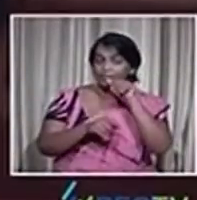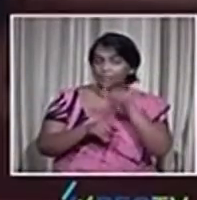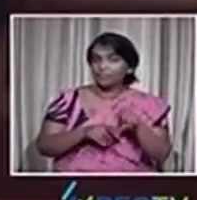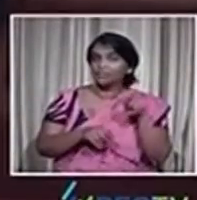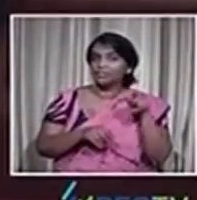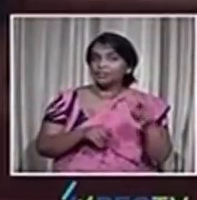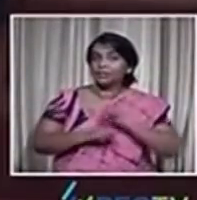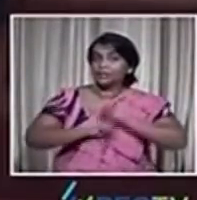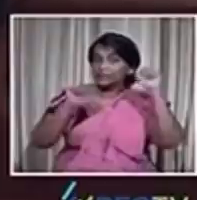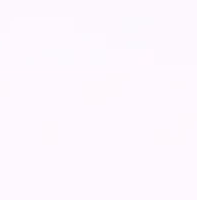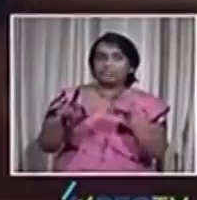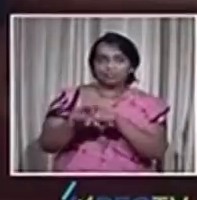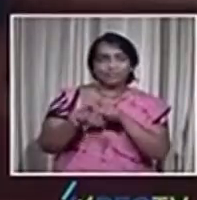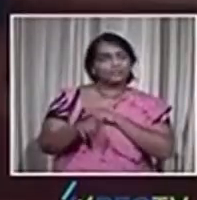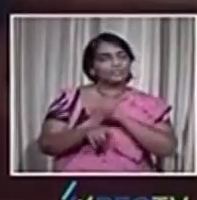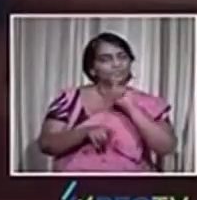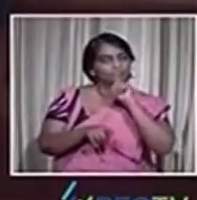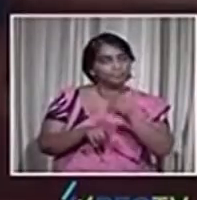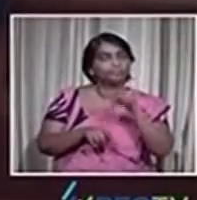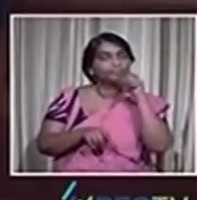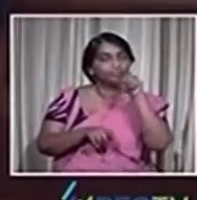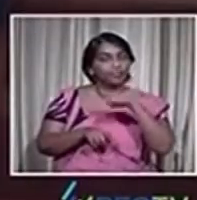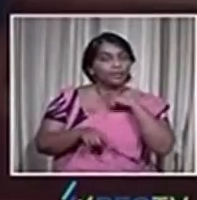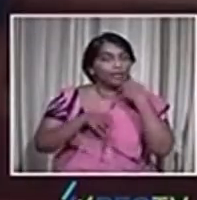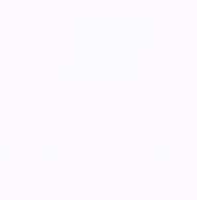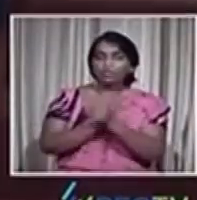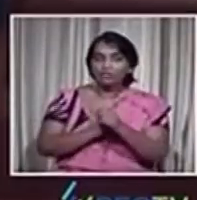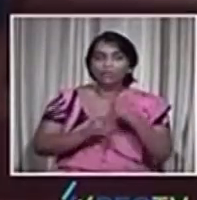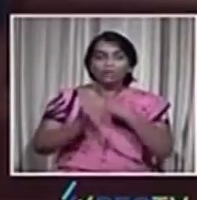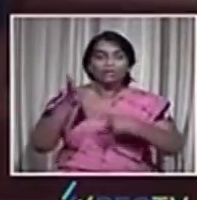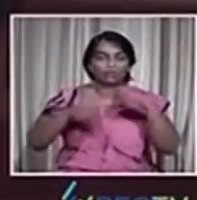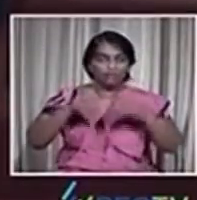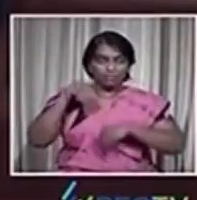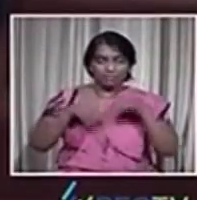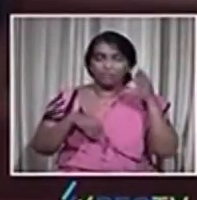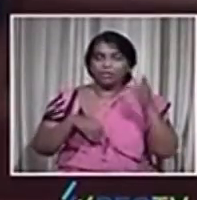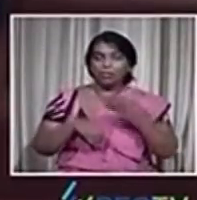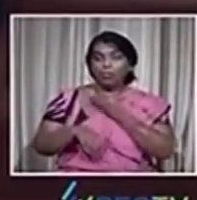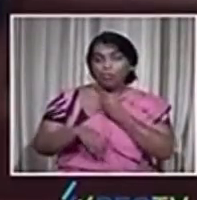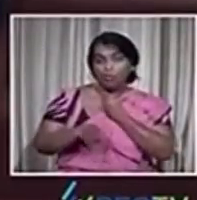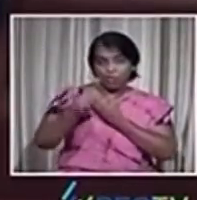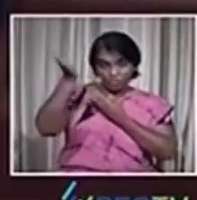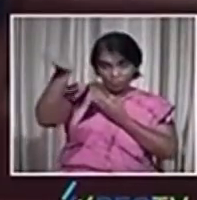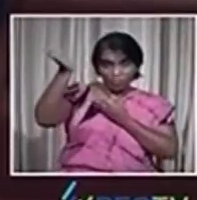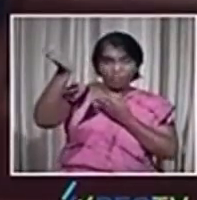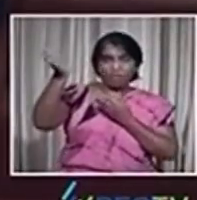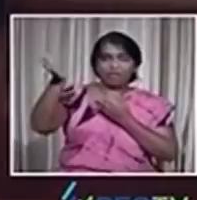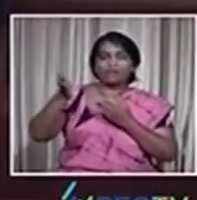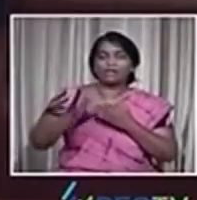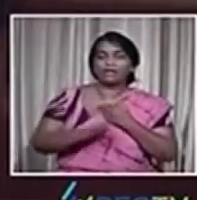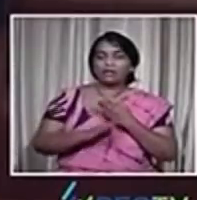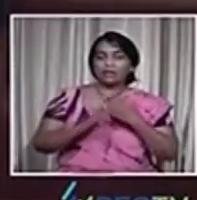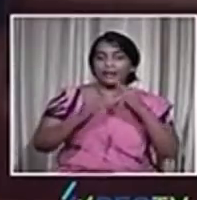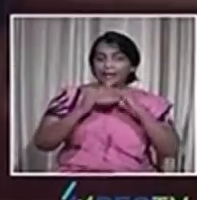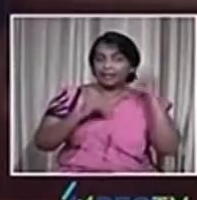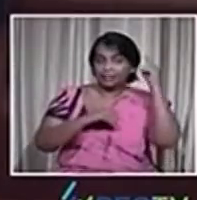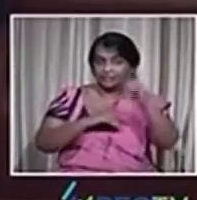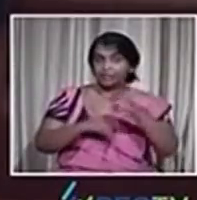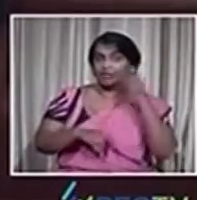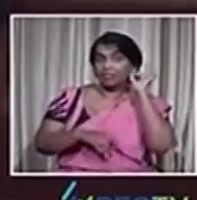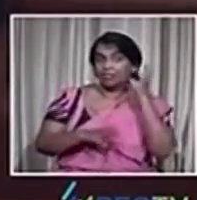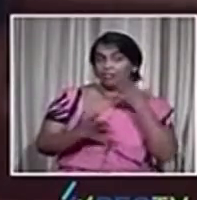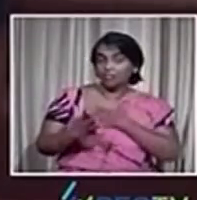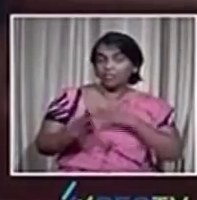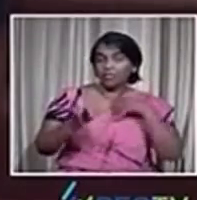ඔය උද්ඝෝෂණ ආපුවට ගහන්න කියලා නැහැ ඔබතුමාලා ලේ විලක් කරන්න හදන්න එපා මේ රට මේ පට්ට හොරු ටික මේගොල්ලෝ ඔබතුමාගේ රත්තරන් ටික